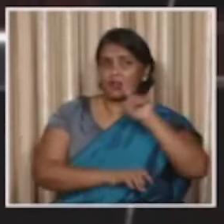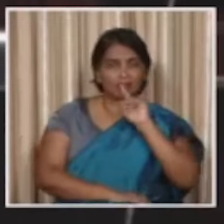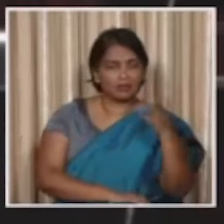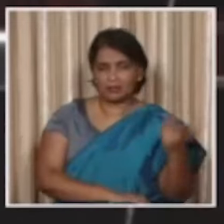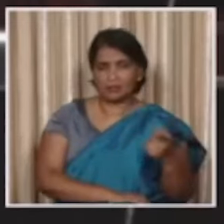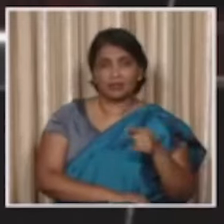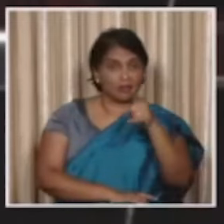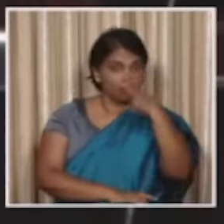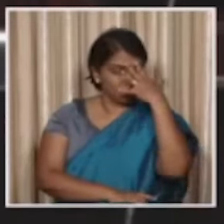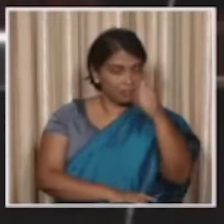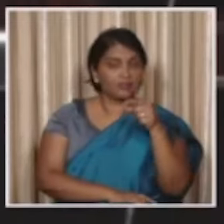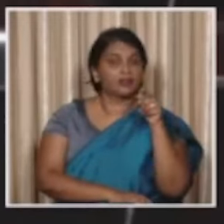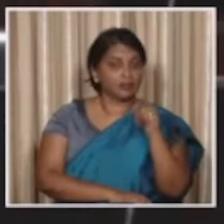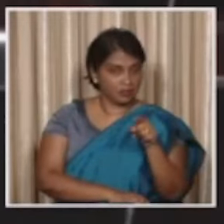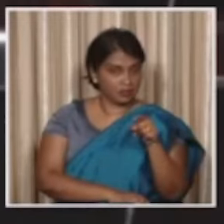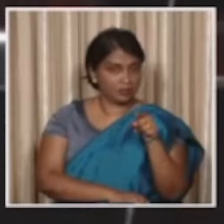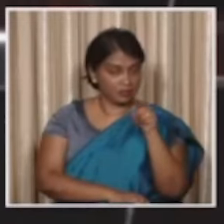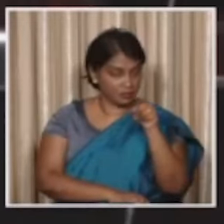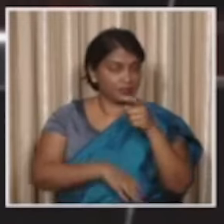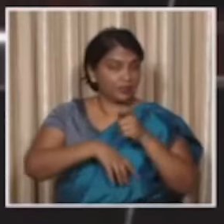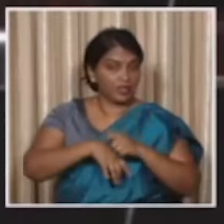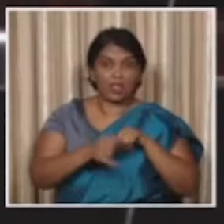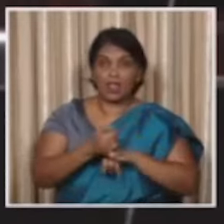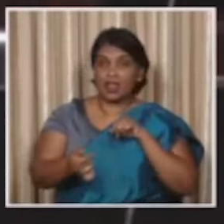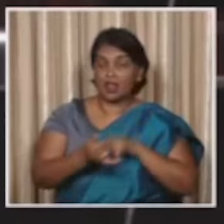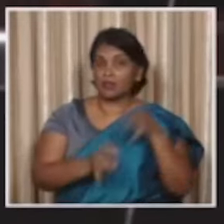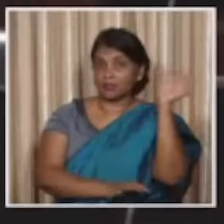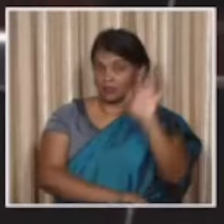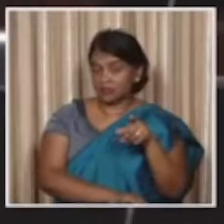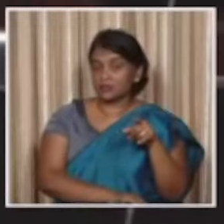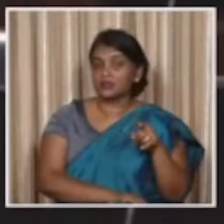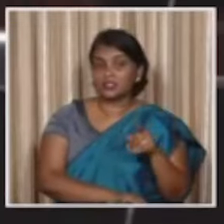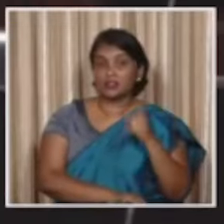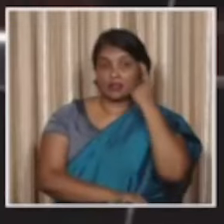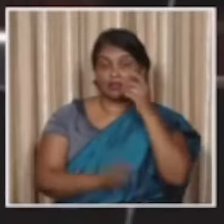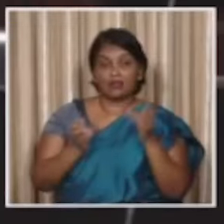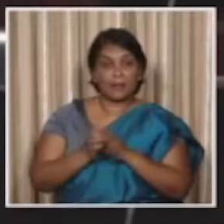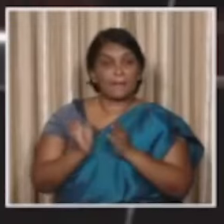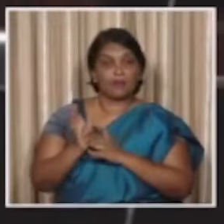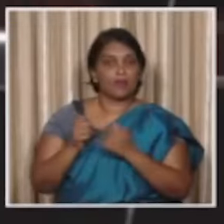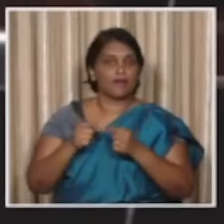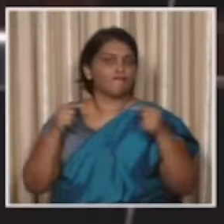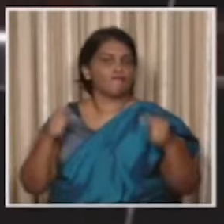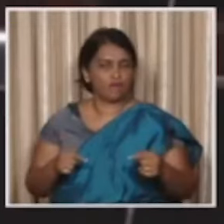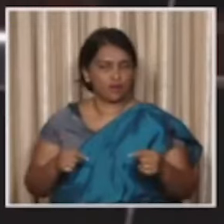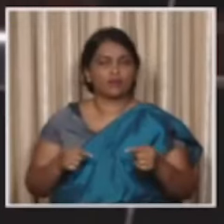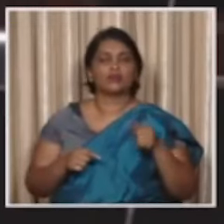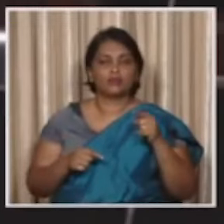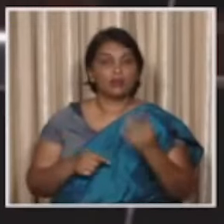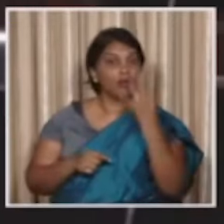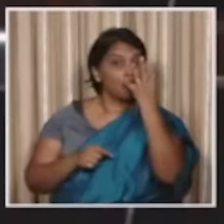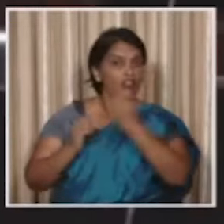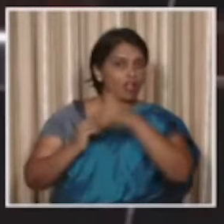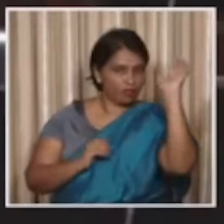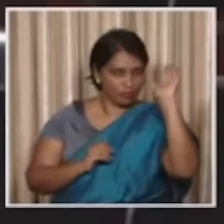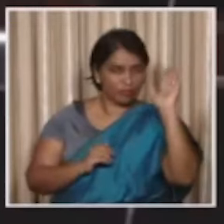ඊට අමතරව මතක තබා ගන්න ඔය ඒ වෙලාවේ ලේකම්වරු වශයෙන් පත් වෙච්ච වියත්මක සමාජිකයෝ එකට විරුද්ධ වුණා. එතකොට මොකද කරේ? හතර දෙනෙක් වස්